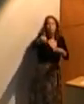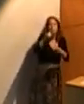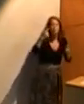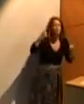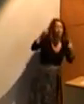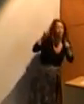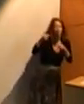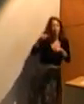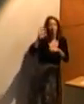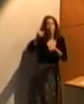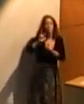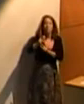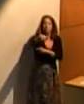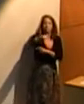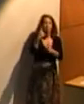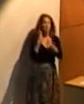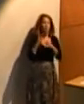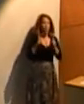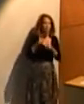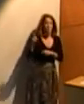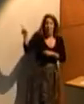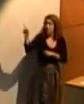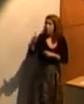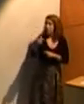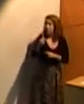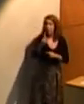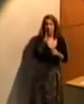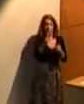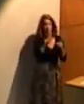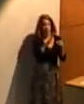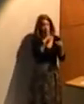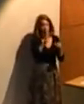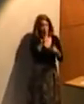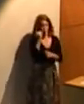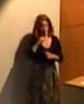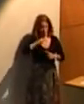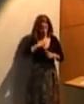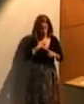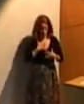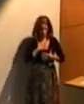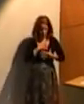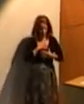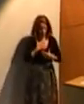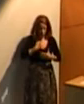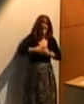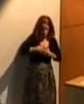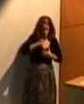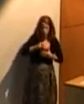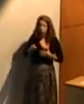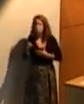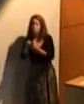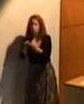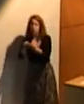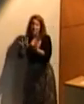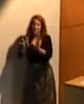questions dans un instant sa garantie cette non appropriation de l'homme par l'homme et je pense qu'il s'agit de le défendre c'est à dire qu'effectivement le transhumanisme